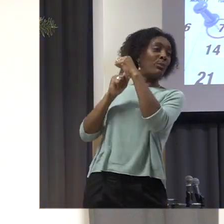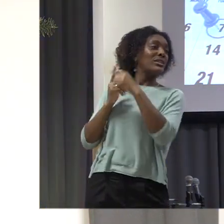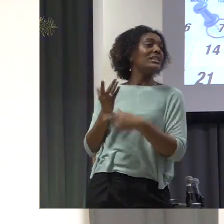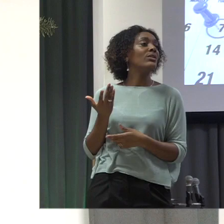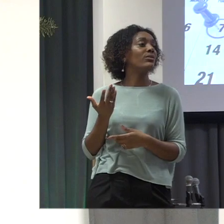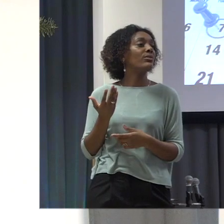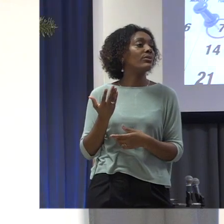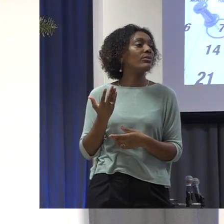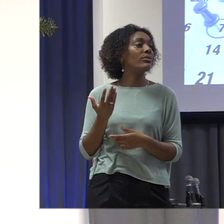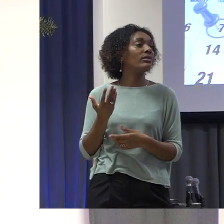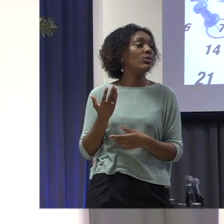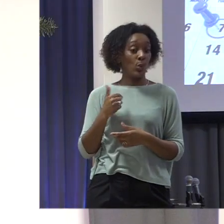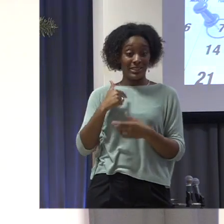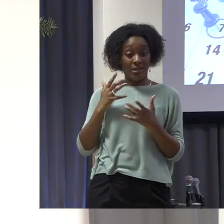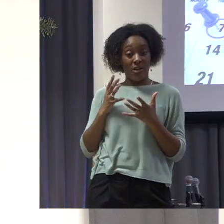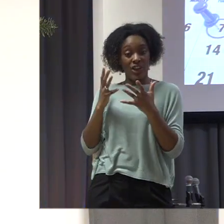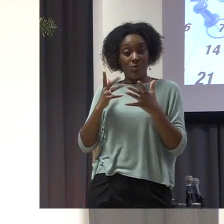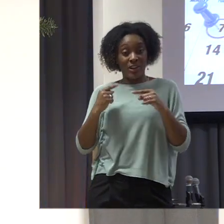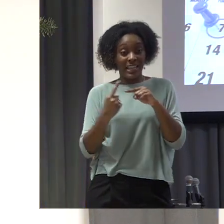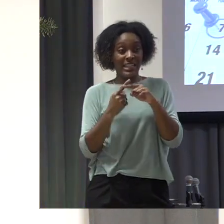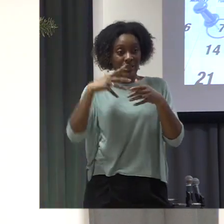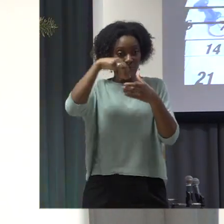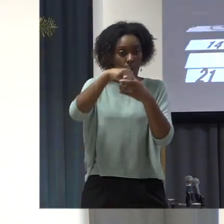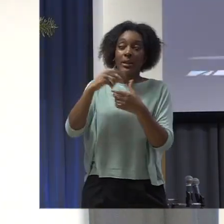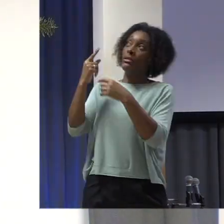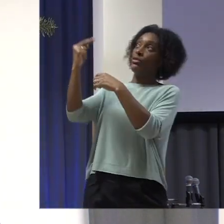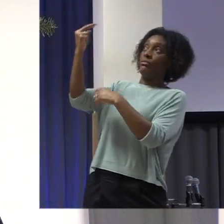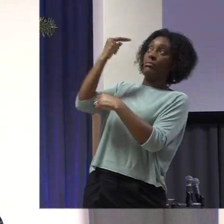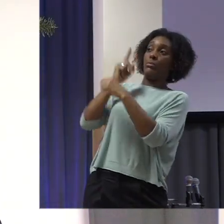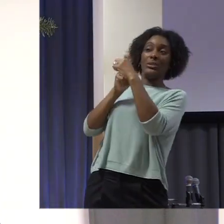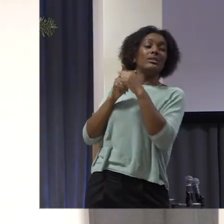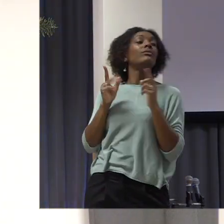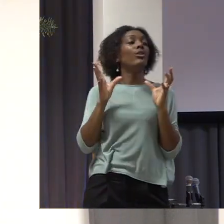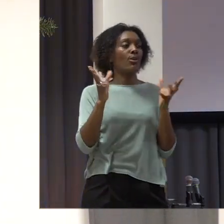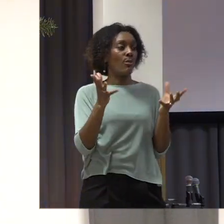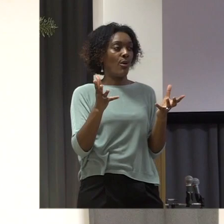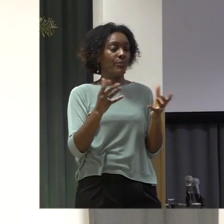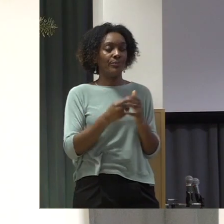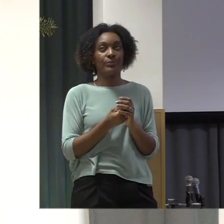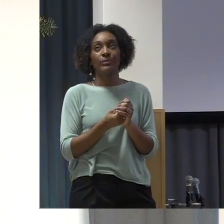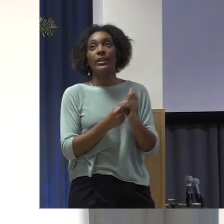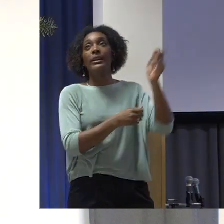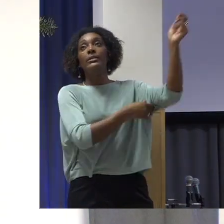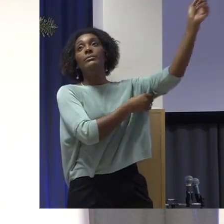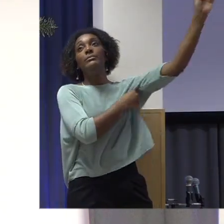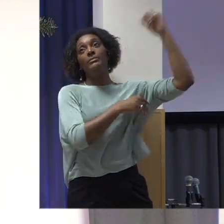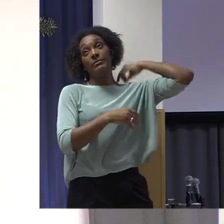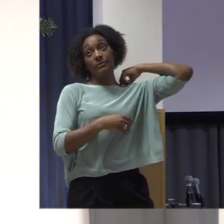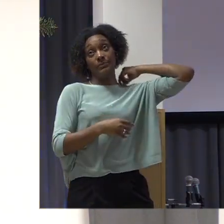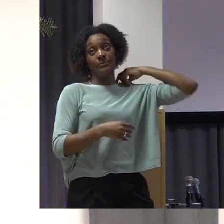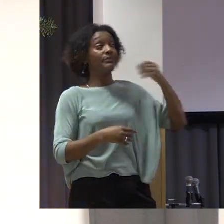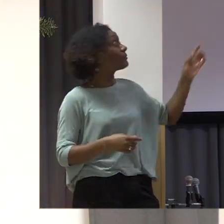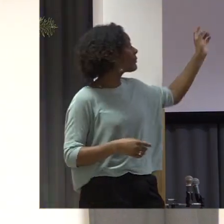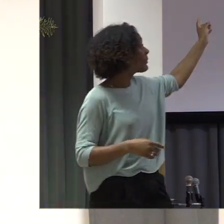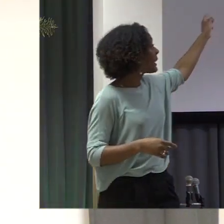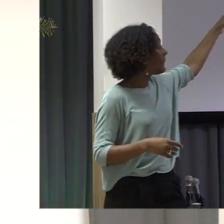sur notre engagement en tant qu'Église. Le témoignage rendu à l'église de